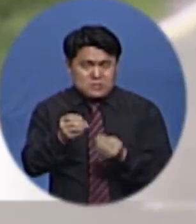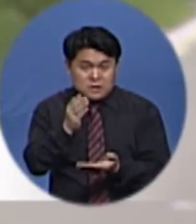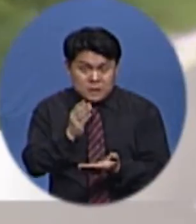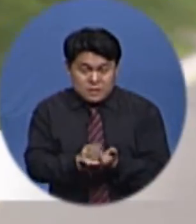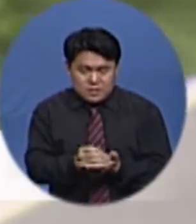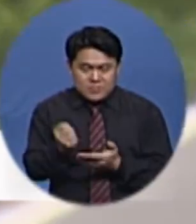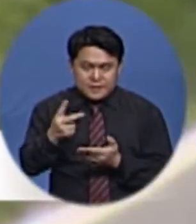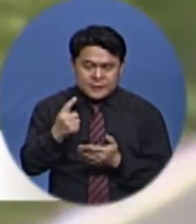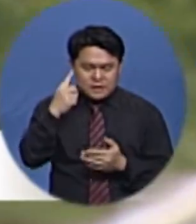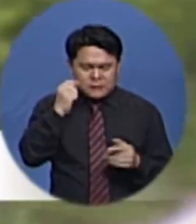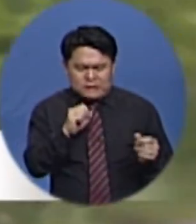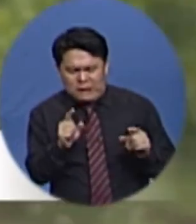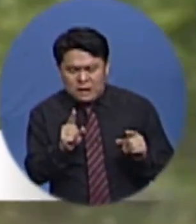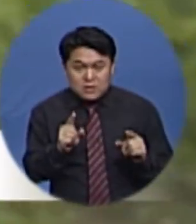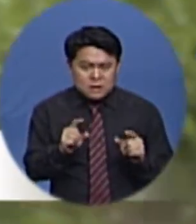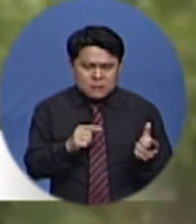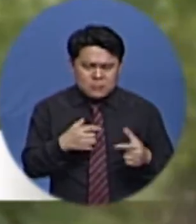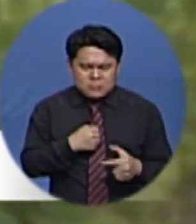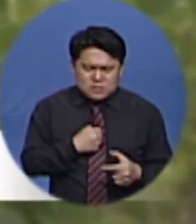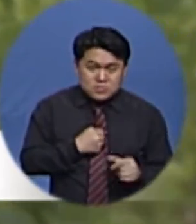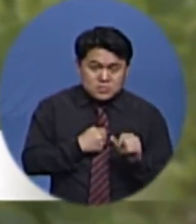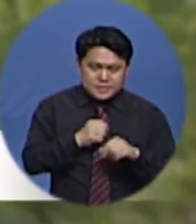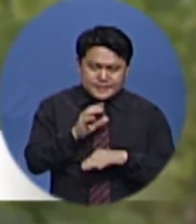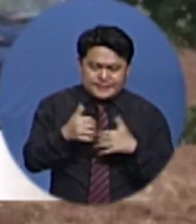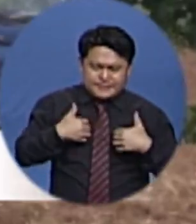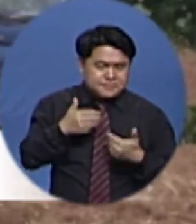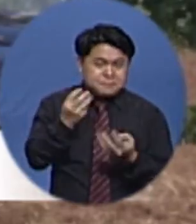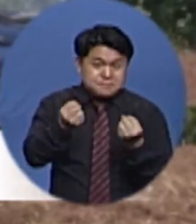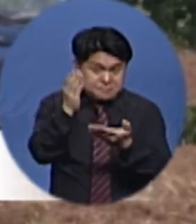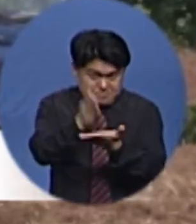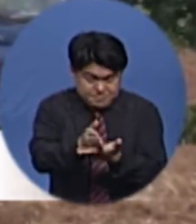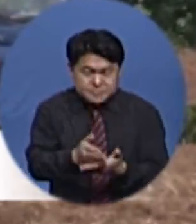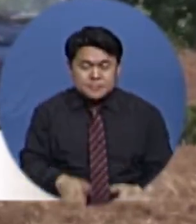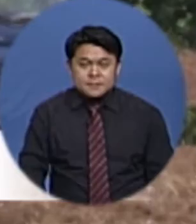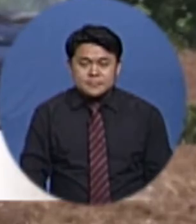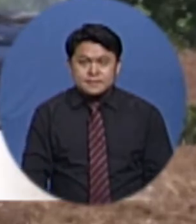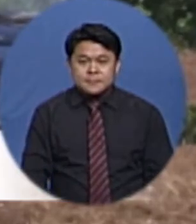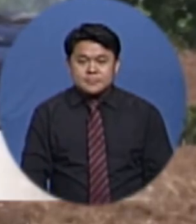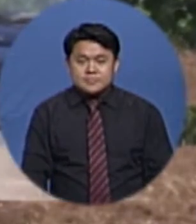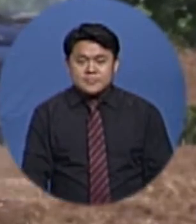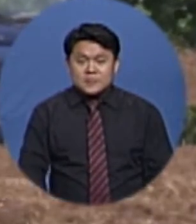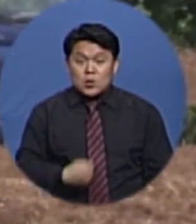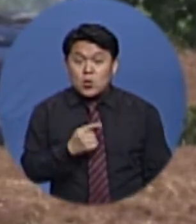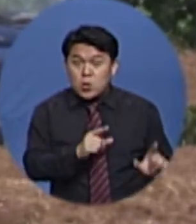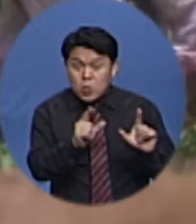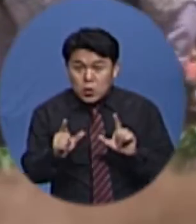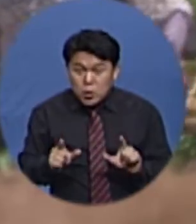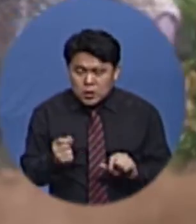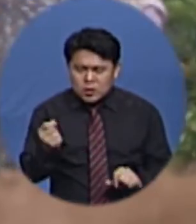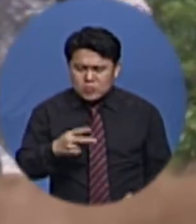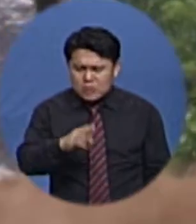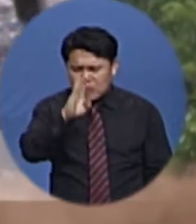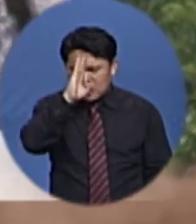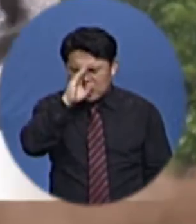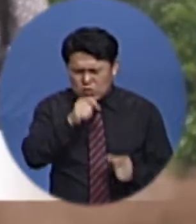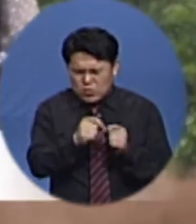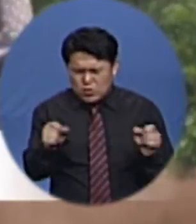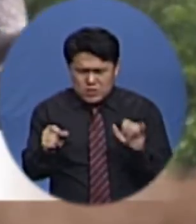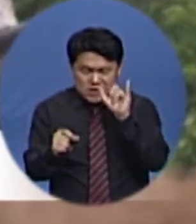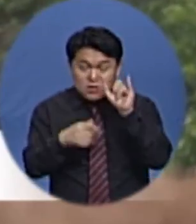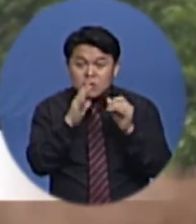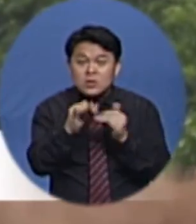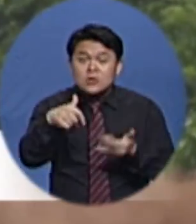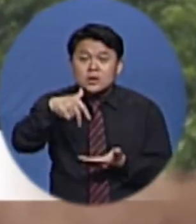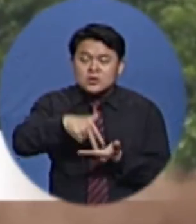정신적 긴장감을 줄 수 있는 컴퓨터 게임 등도 자제해야 합니다. 혼자 살거나 만성질환을 앓는 노인들의